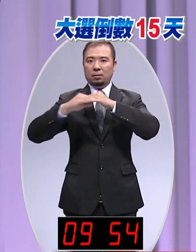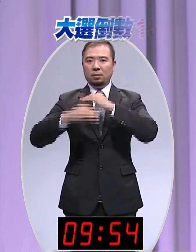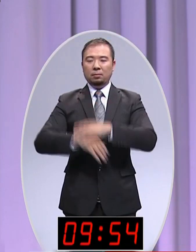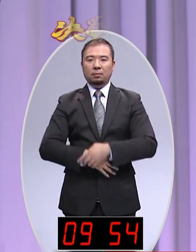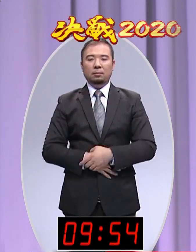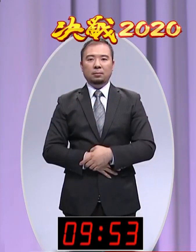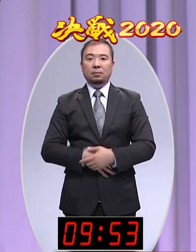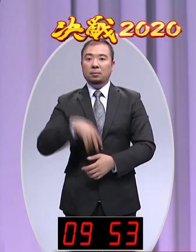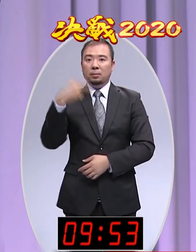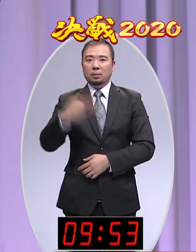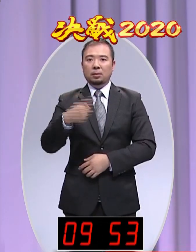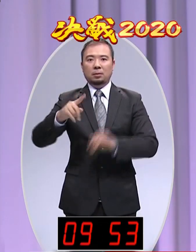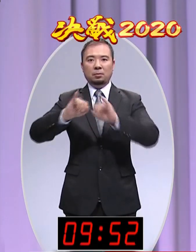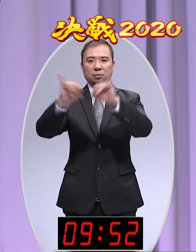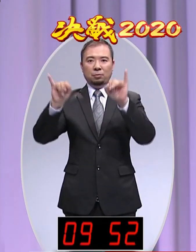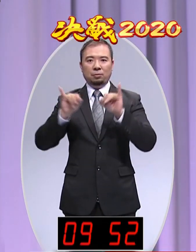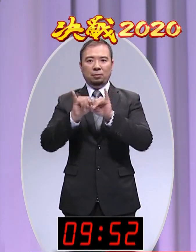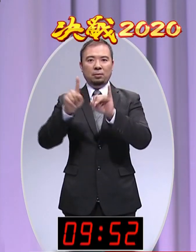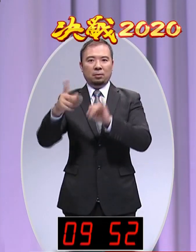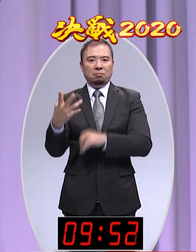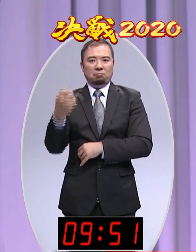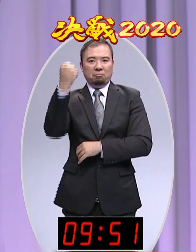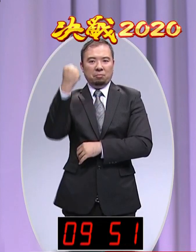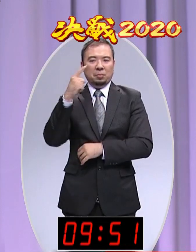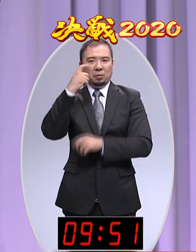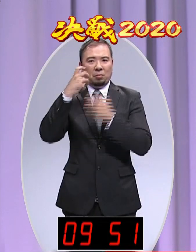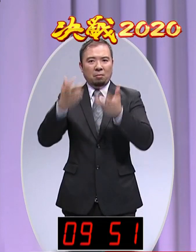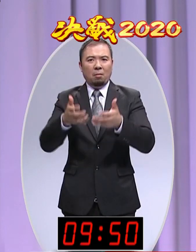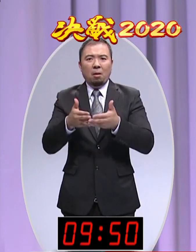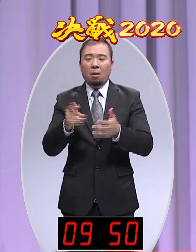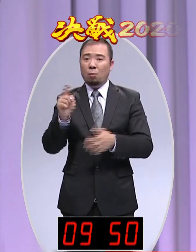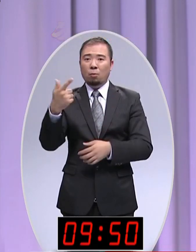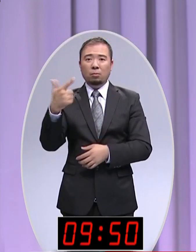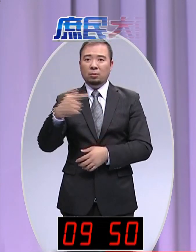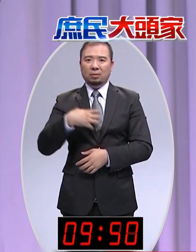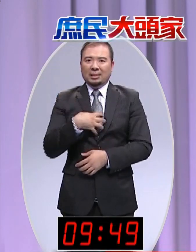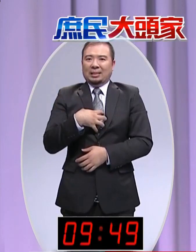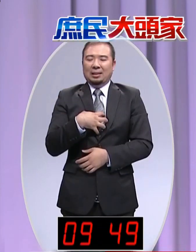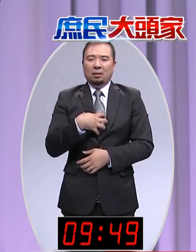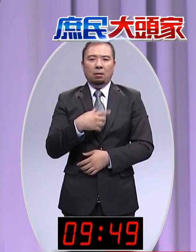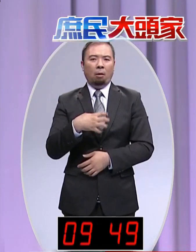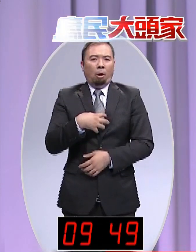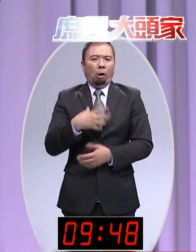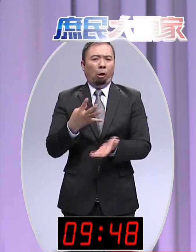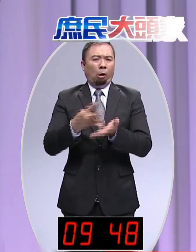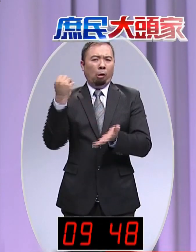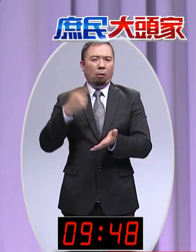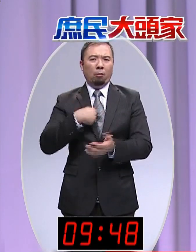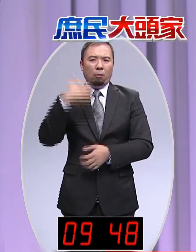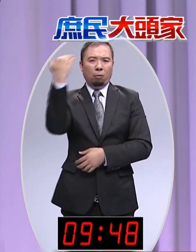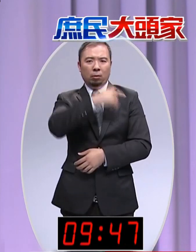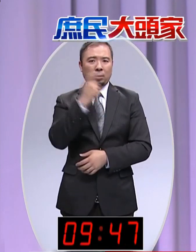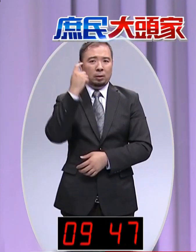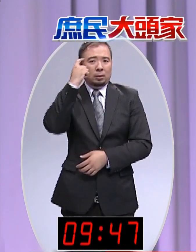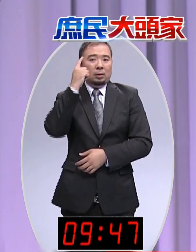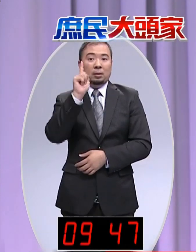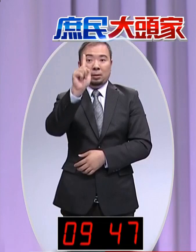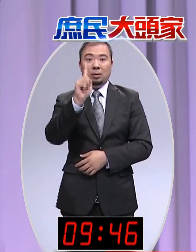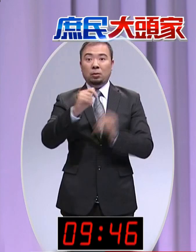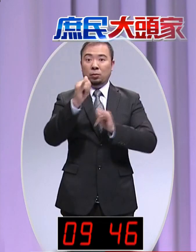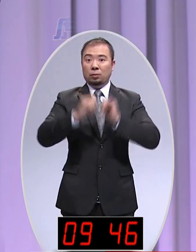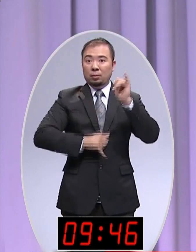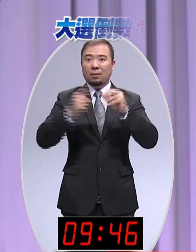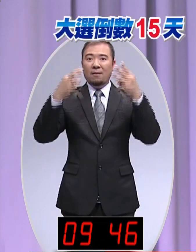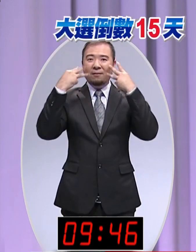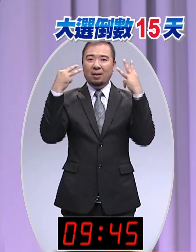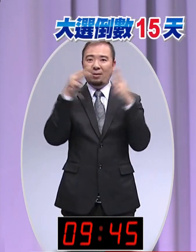性的权利。我听了真的是吓了不是一跳，吓了好几跳。我突然想到一个小寓言故事，非洲草原一只